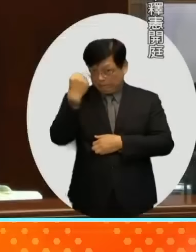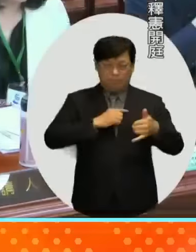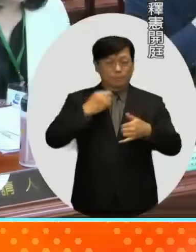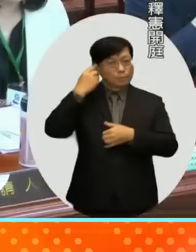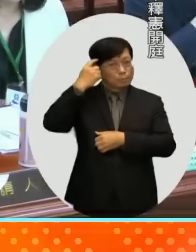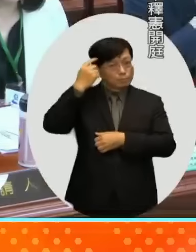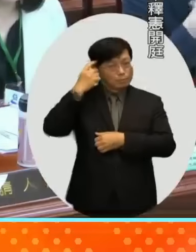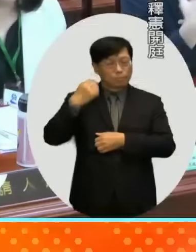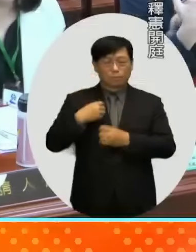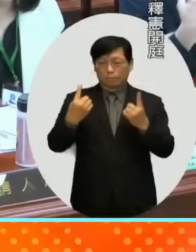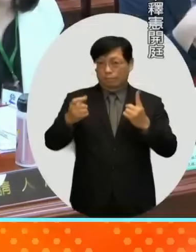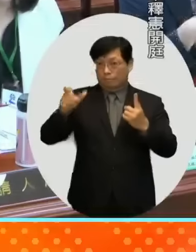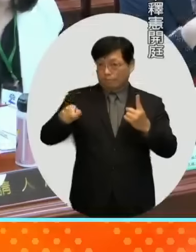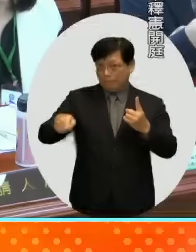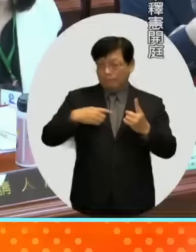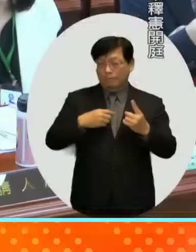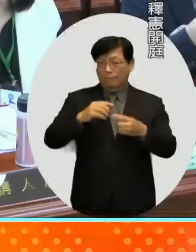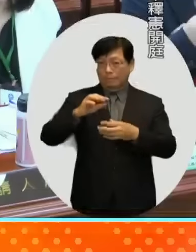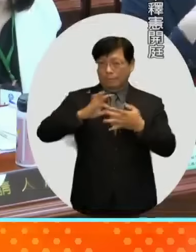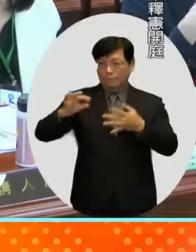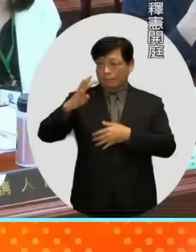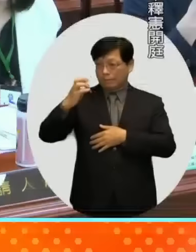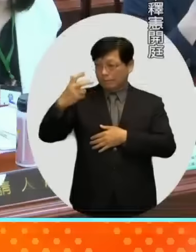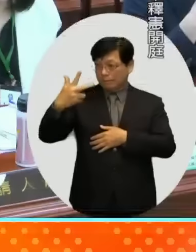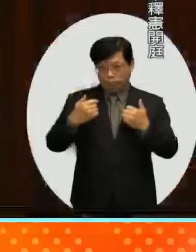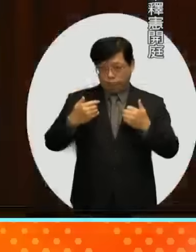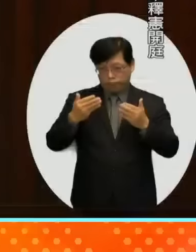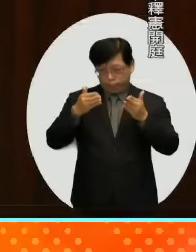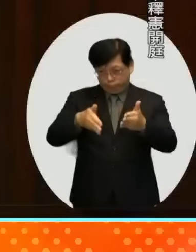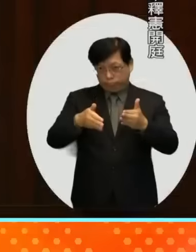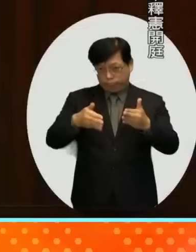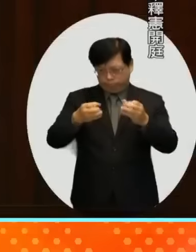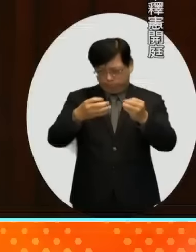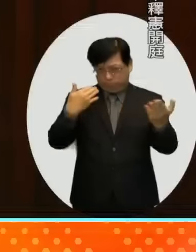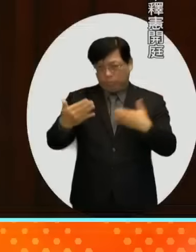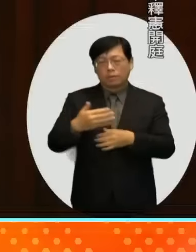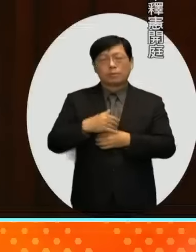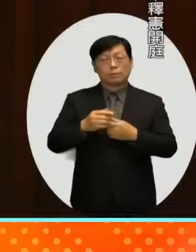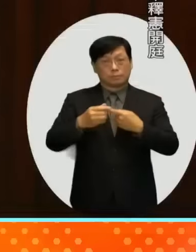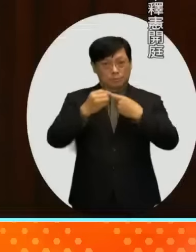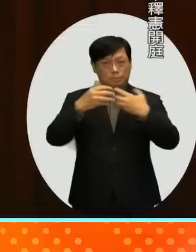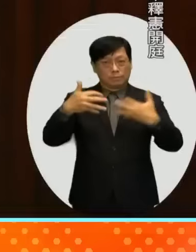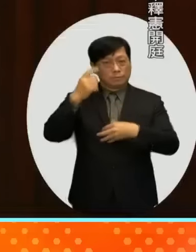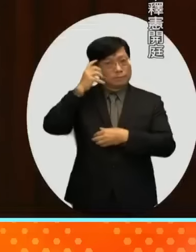响，如果你没有这个论述能力，你就没有资格当在野党。在野党